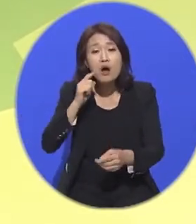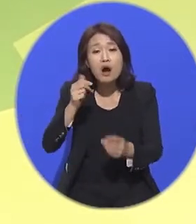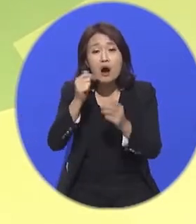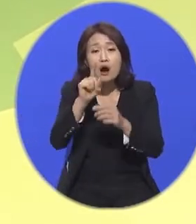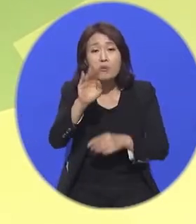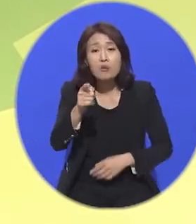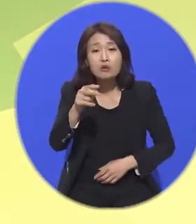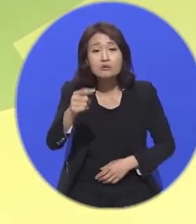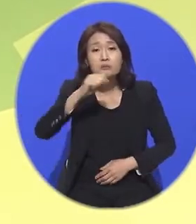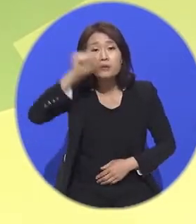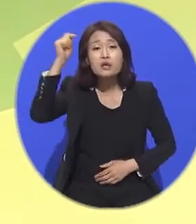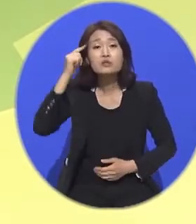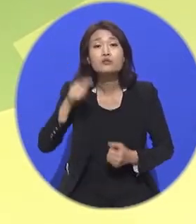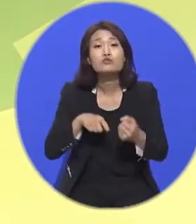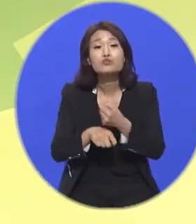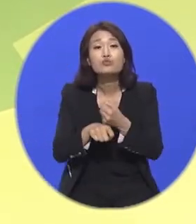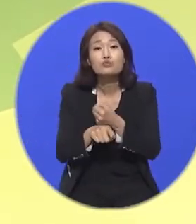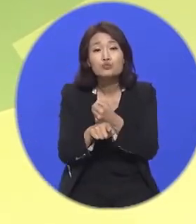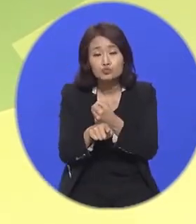수가 있지?